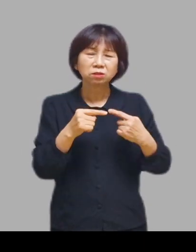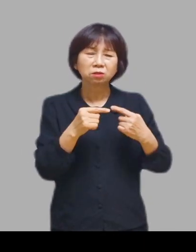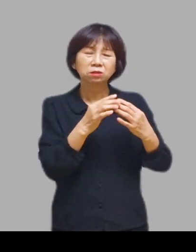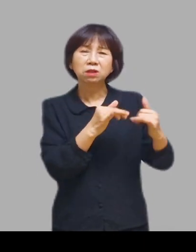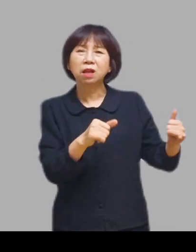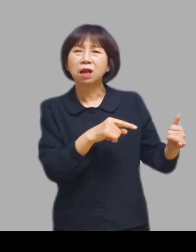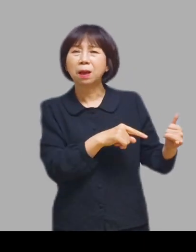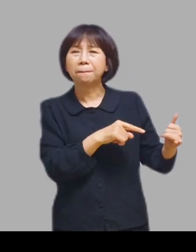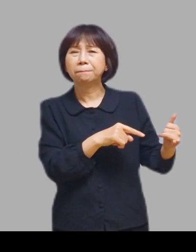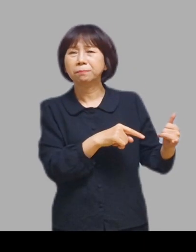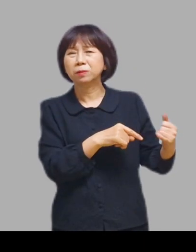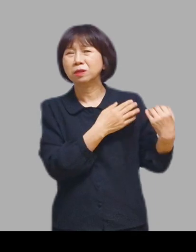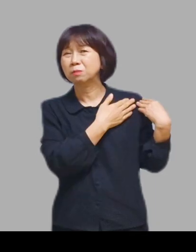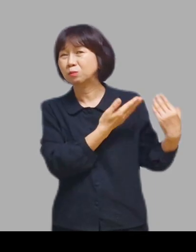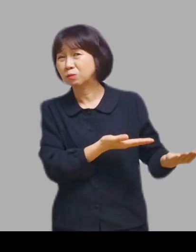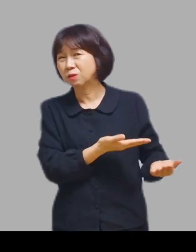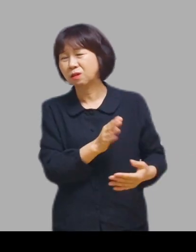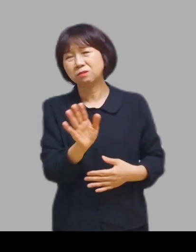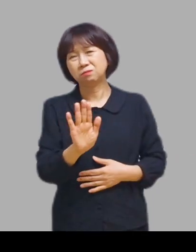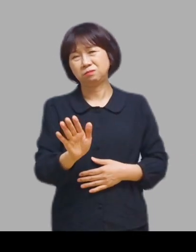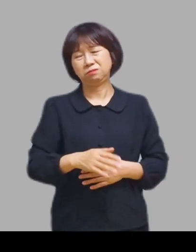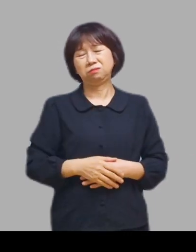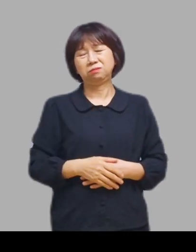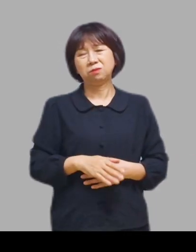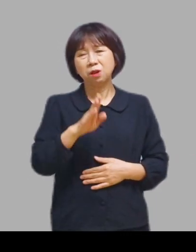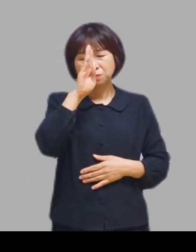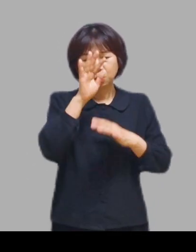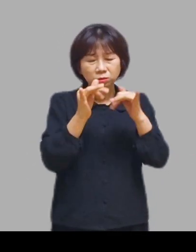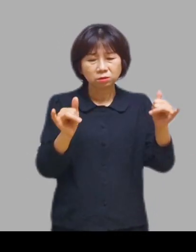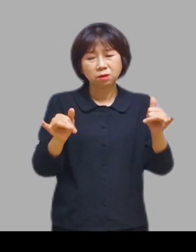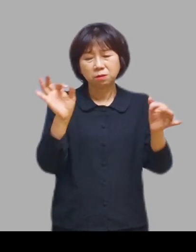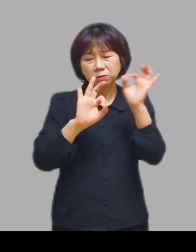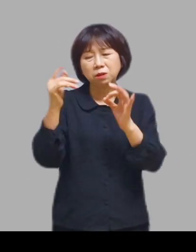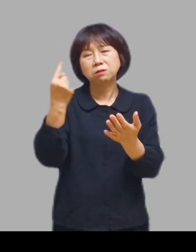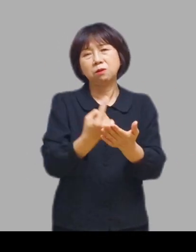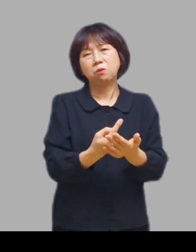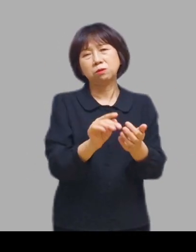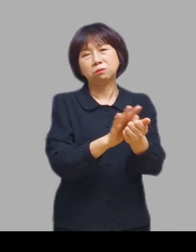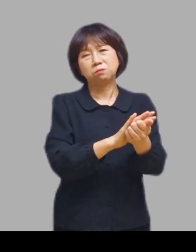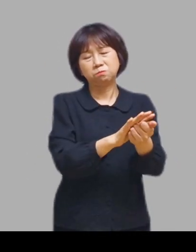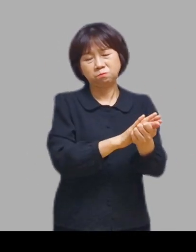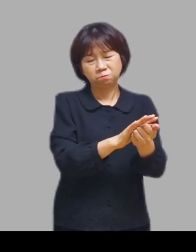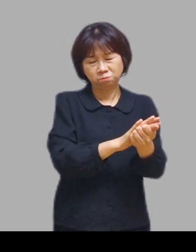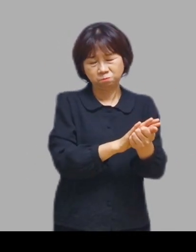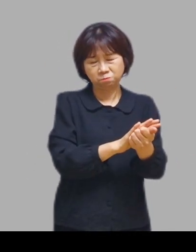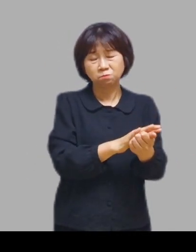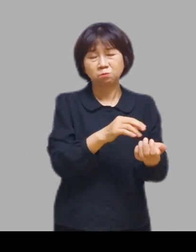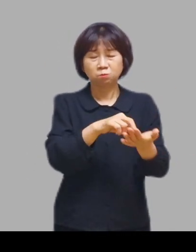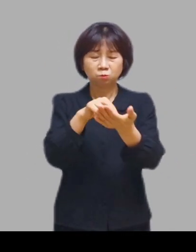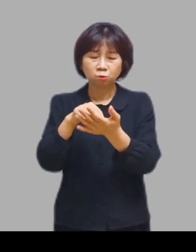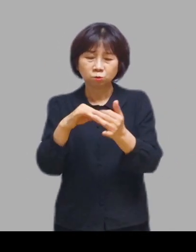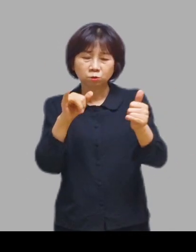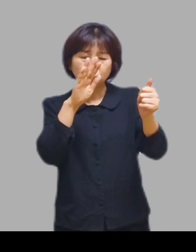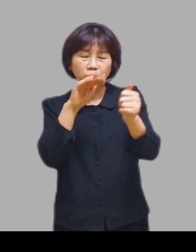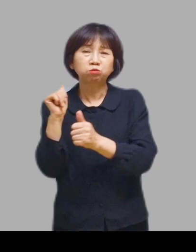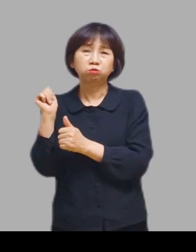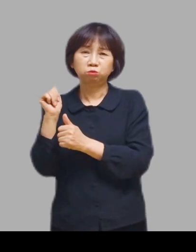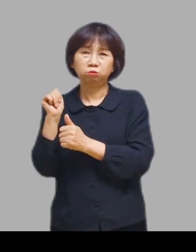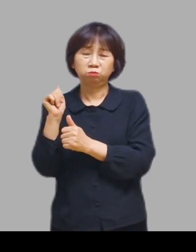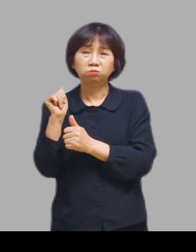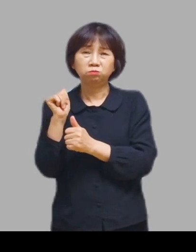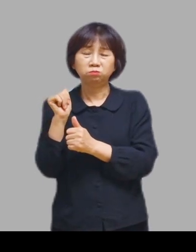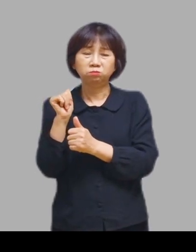지나치지 않으십니다. 예수님은 병든 사람에게 다가가시고 외로운 사람을 불러주시고